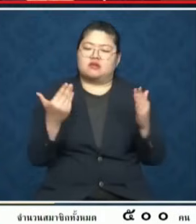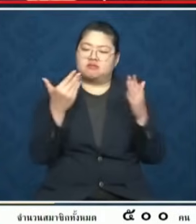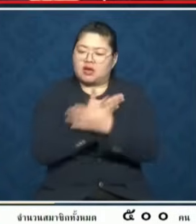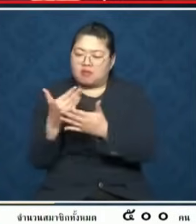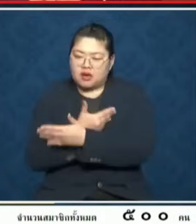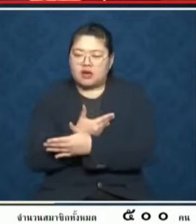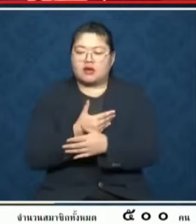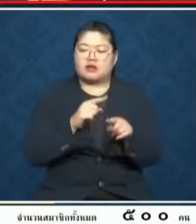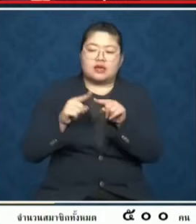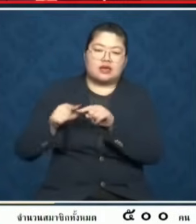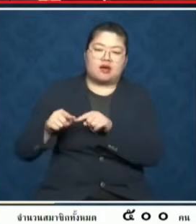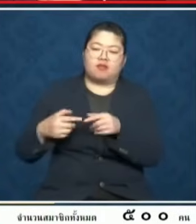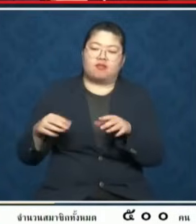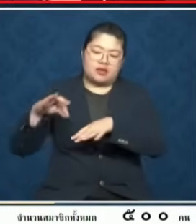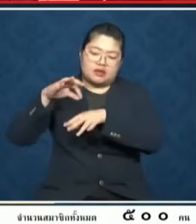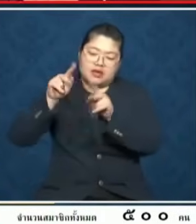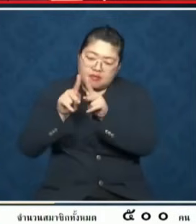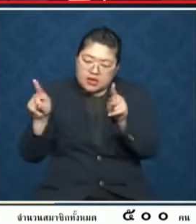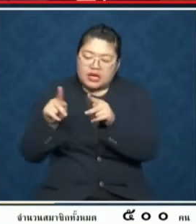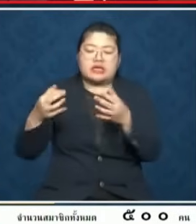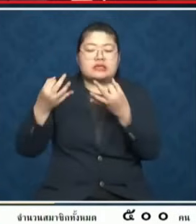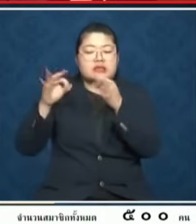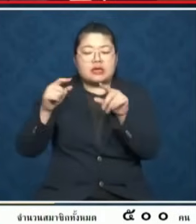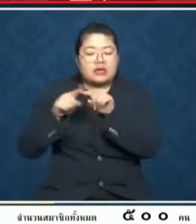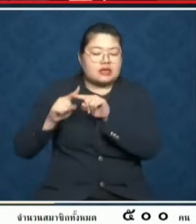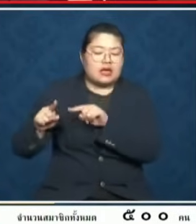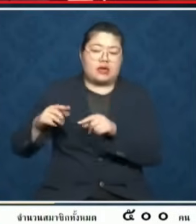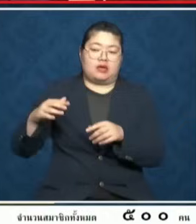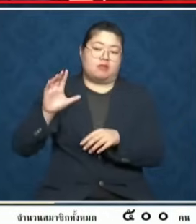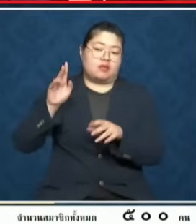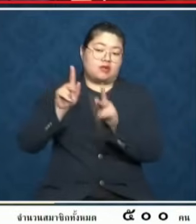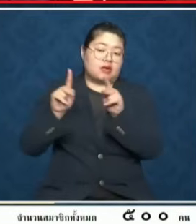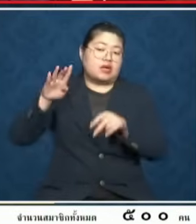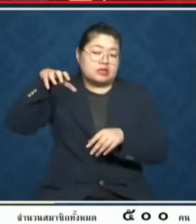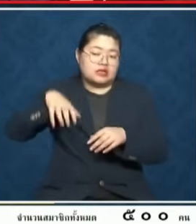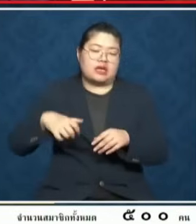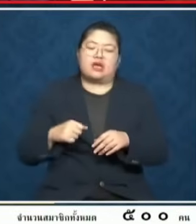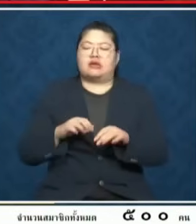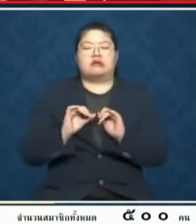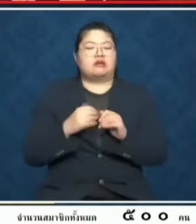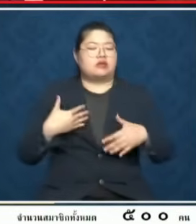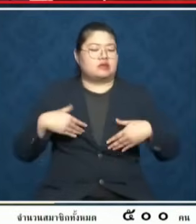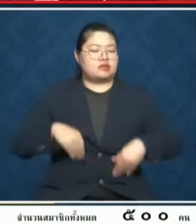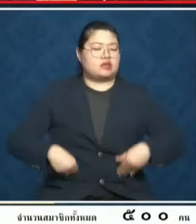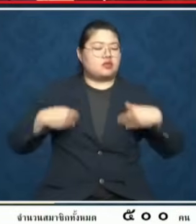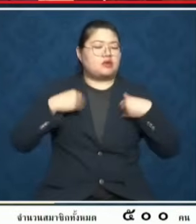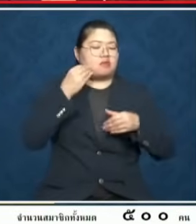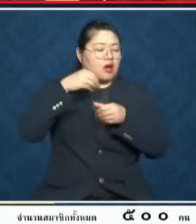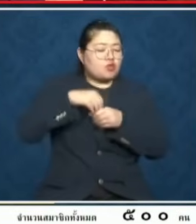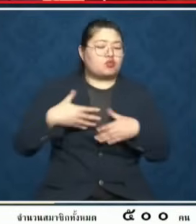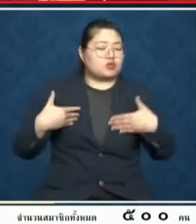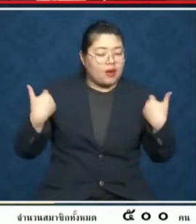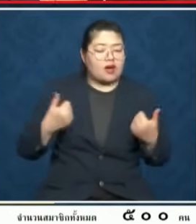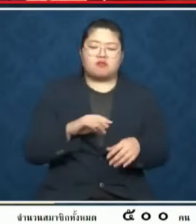นั่งเป็นบอร์ดรัฐวิสาหกิจบ้างเป็นกรรมการอิสระนั่งในบริษัทมหาชนนั่งๆนอนๆอยู่ที่บ้านบ้างก็ไปออกรอบ